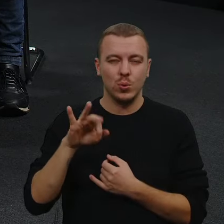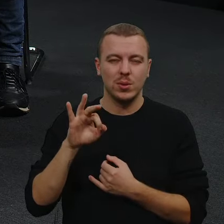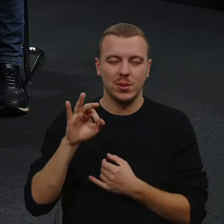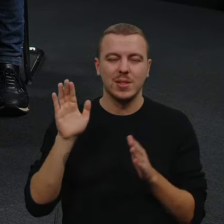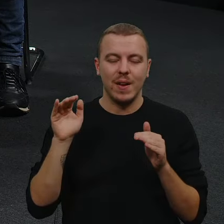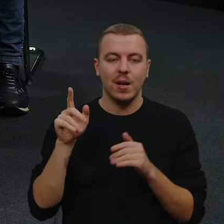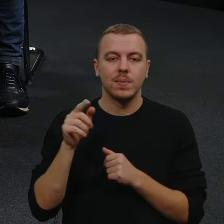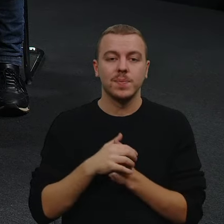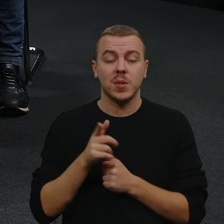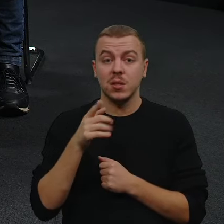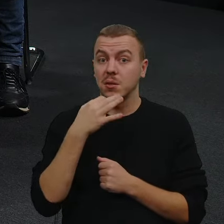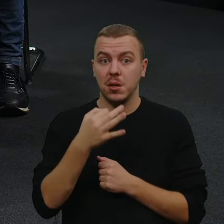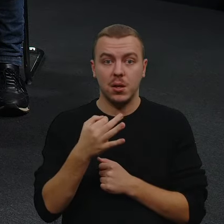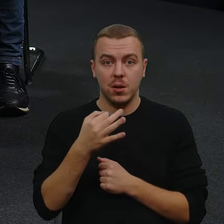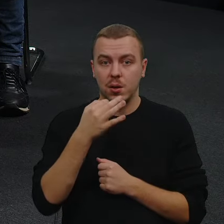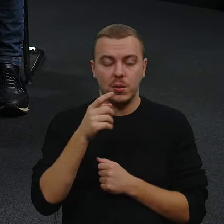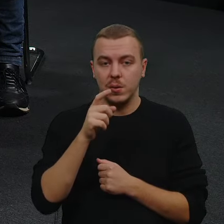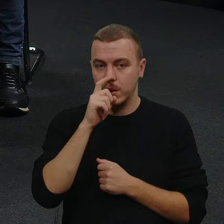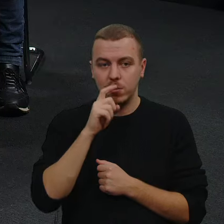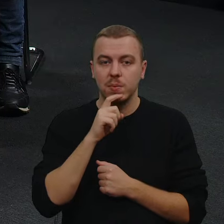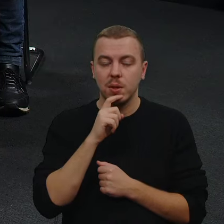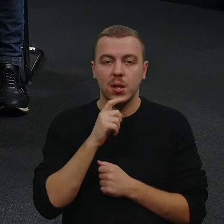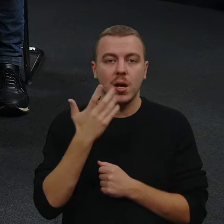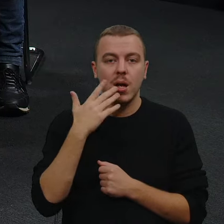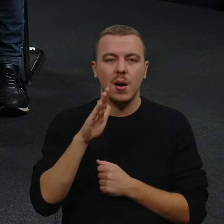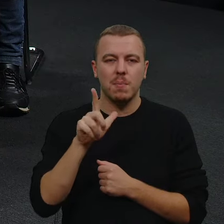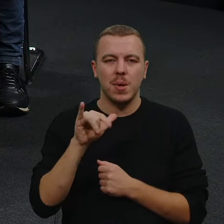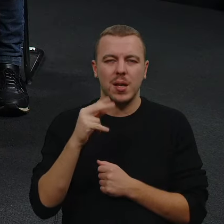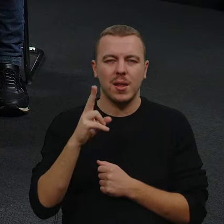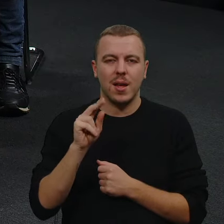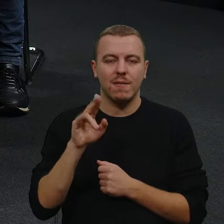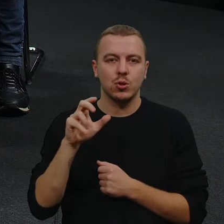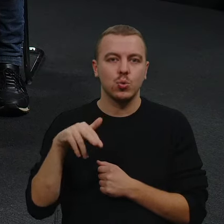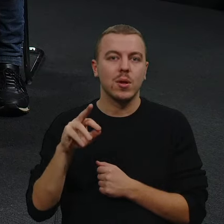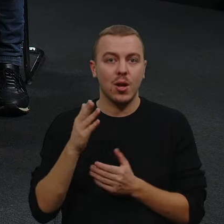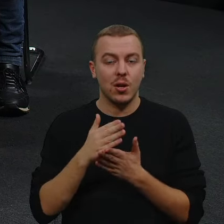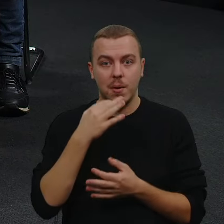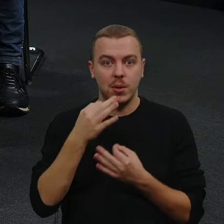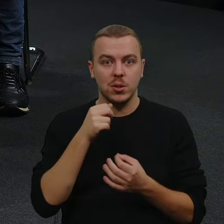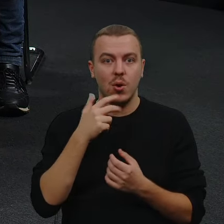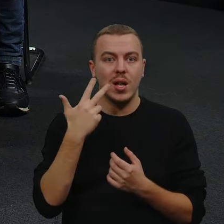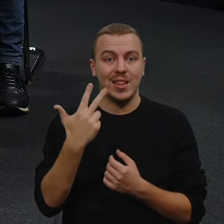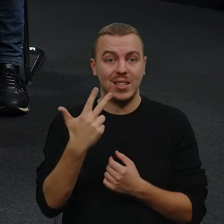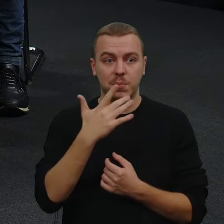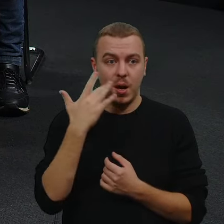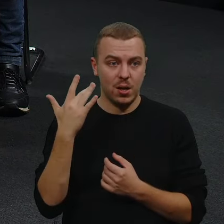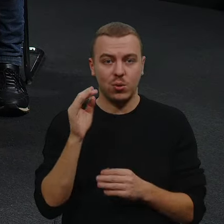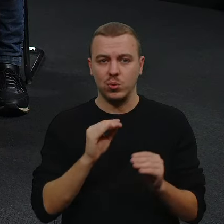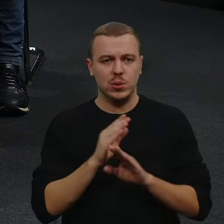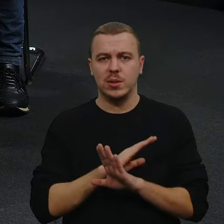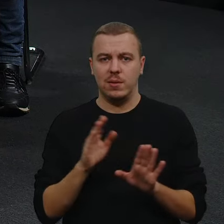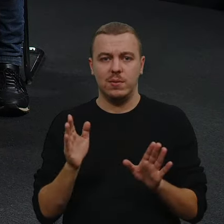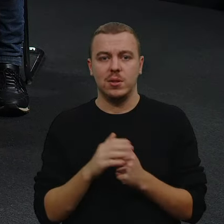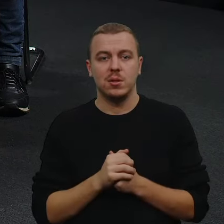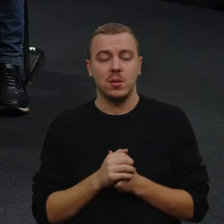tai jis irgi sakė, kad nesupranta, kai kada ponios Blinkevičiūtės pasisakymų tai, kad tik trys tos partijos kurs,